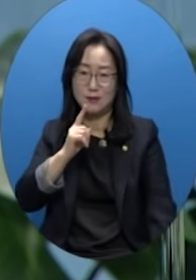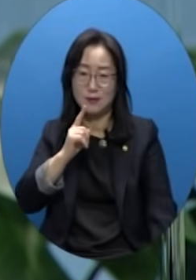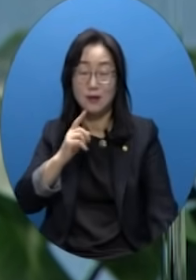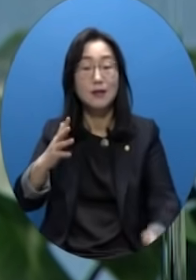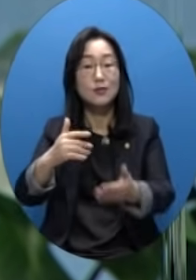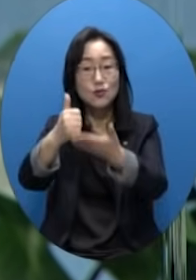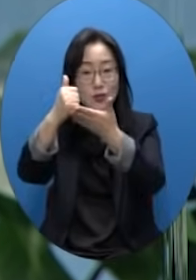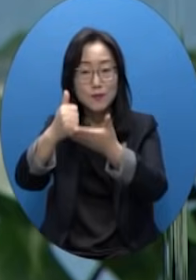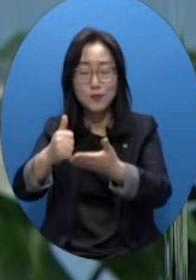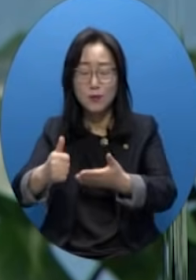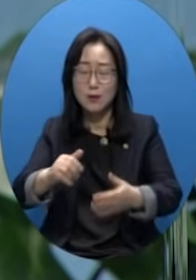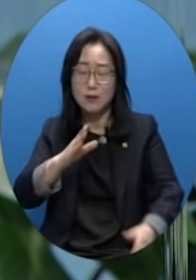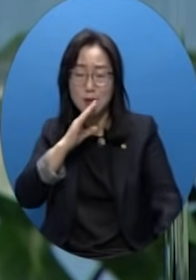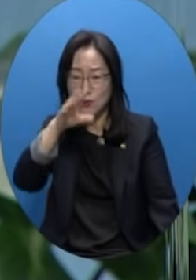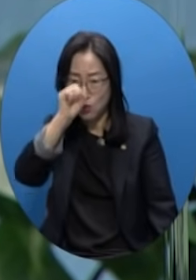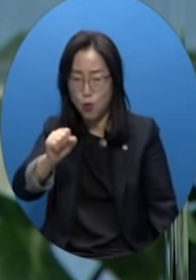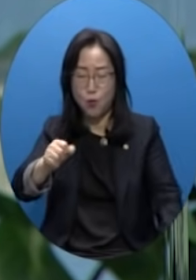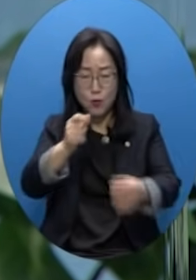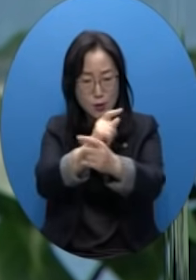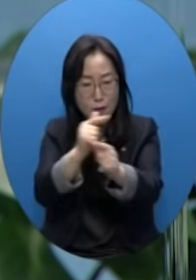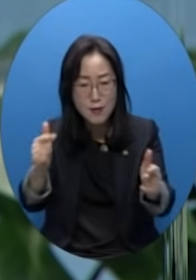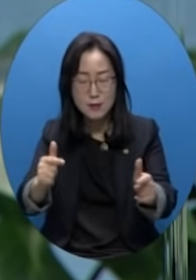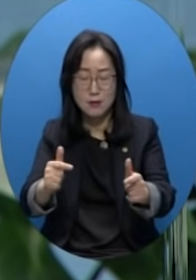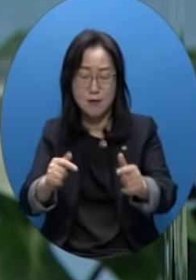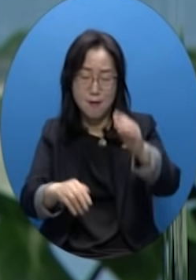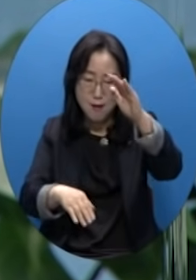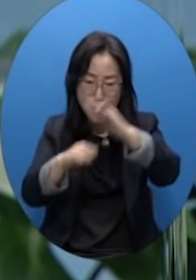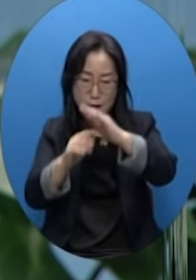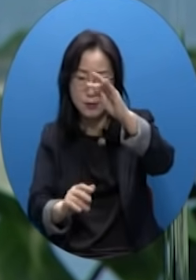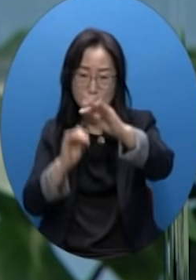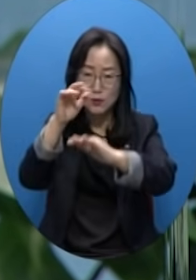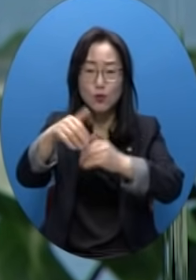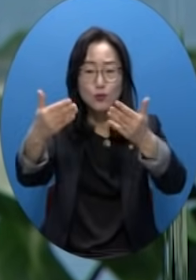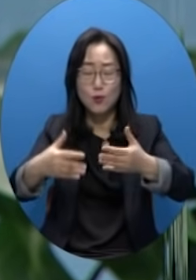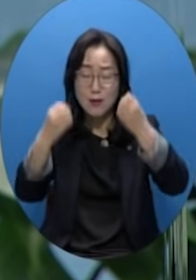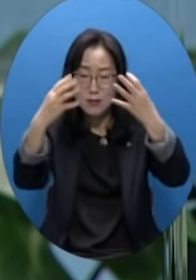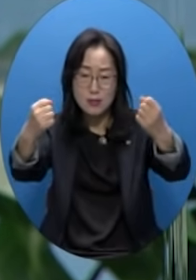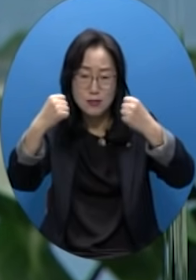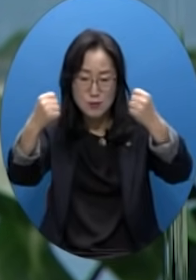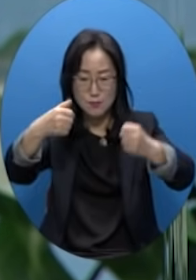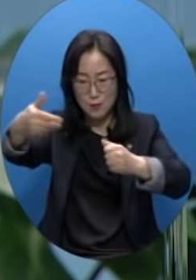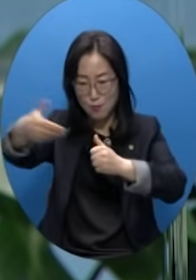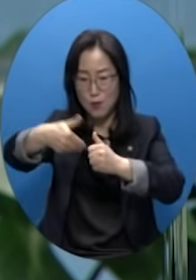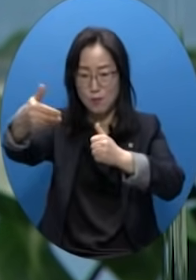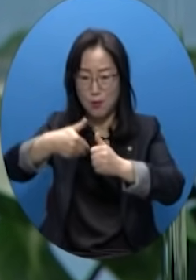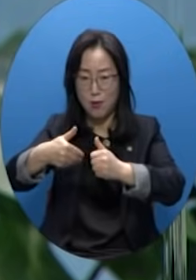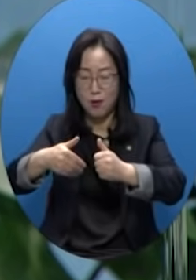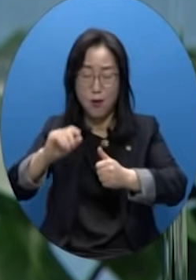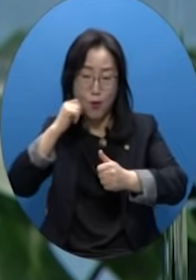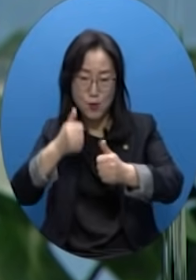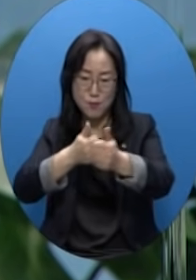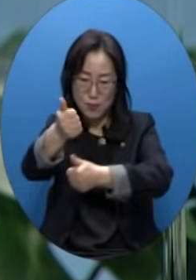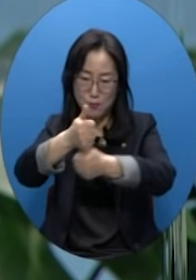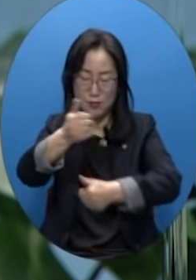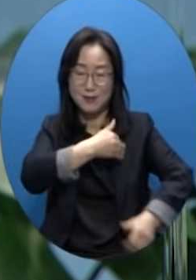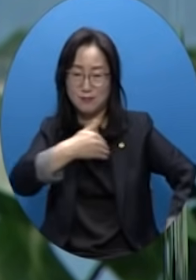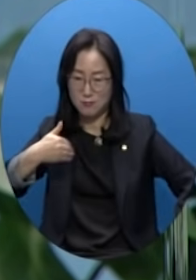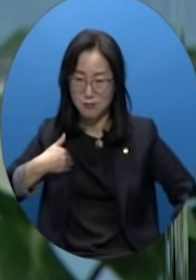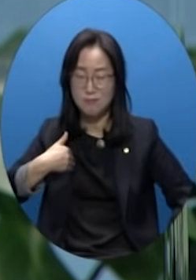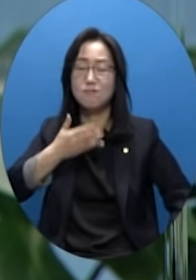주께서 우리에게 좋은 것으로 차 넘치게 하시고 샘을 공급해 줘서 모든 어려움을 넉넉히 이길 수 있게 만들어 주시는